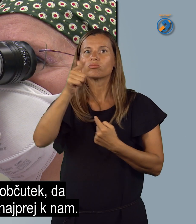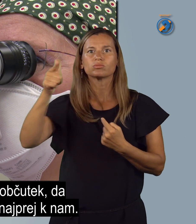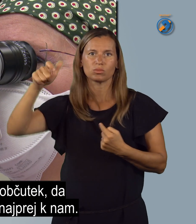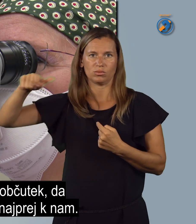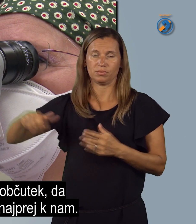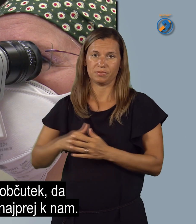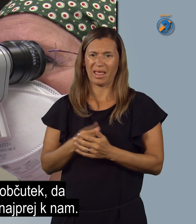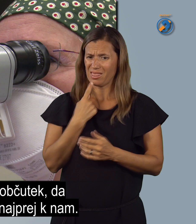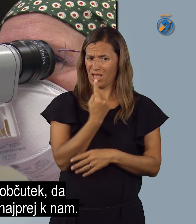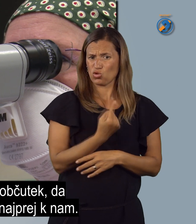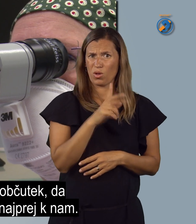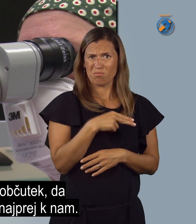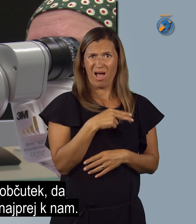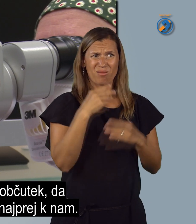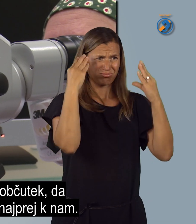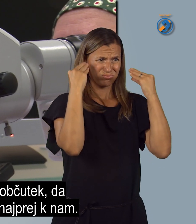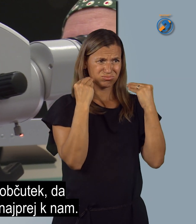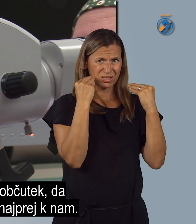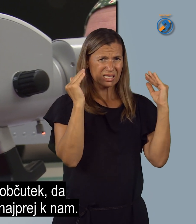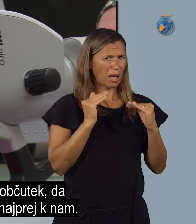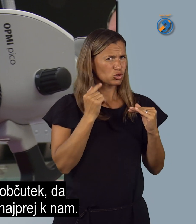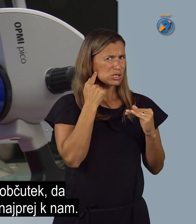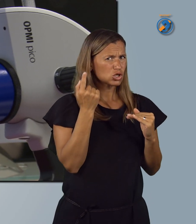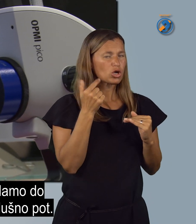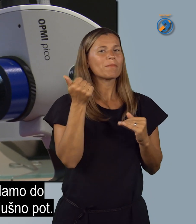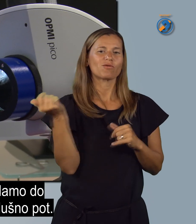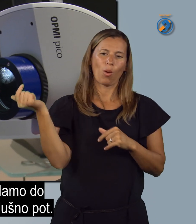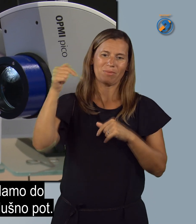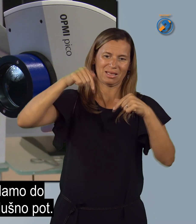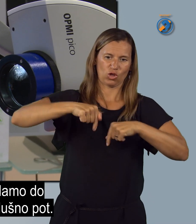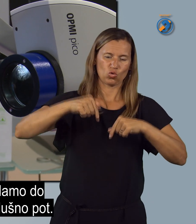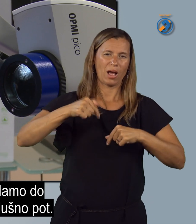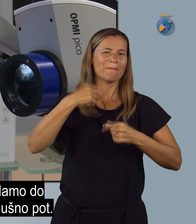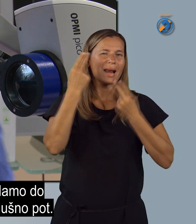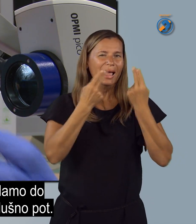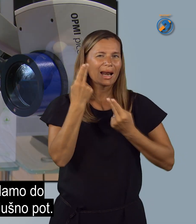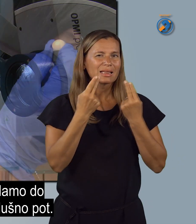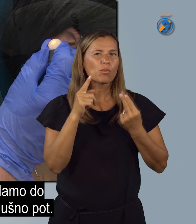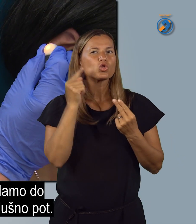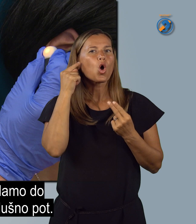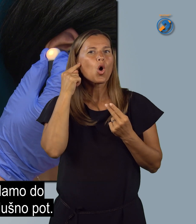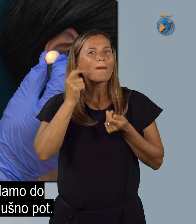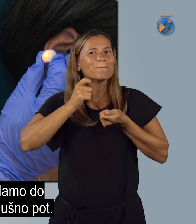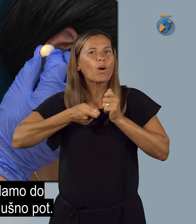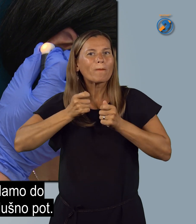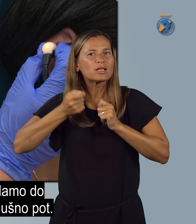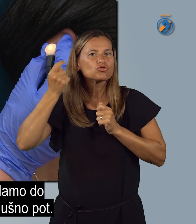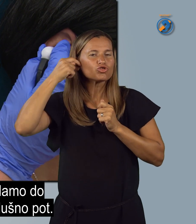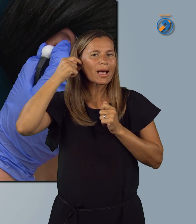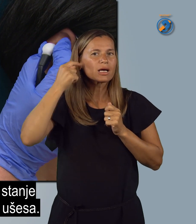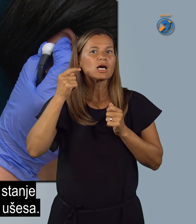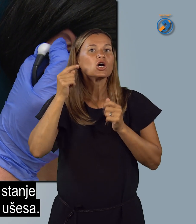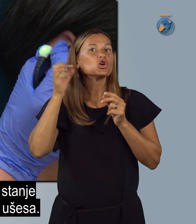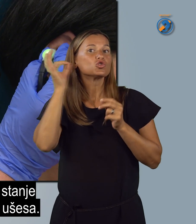nekdo, ki ima občutek, da slabo sliši, pride najprej k nam, pregledamo, se pravi do bobenčka, slušno